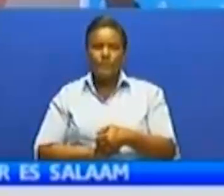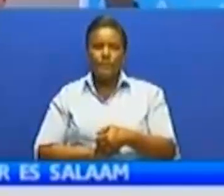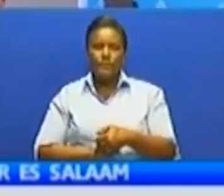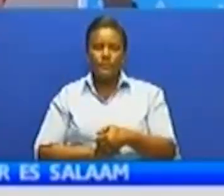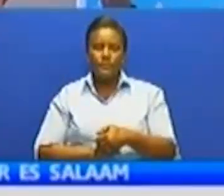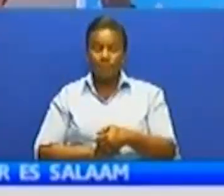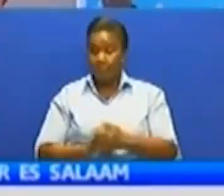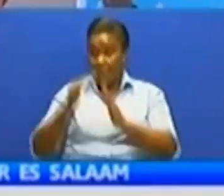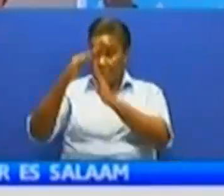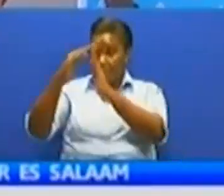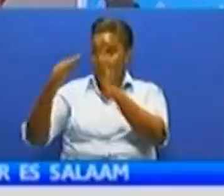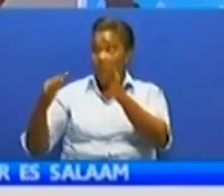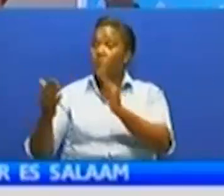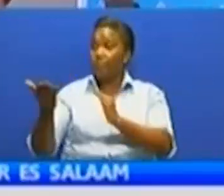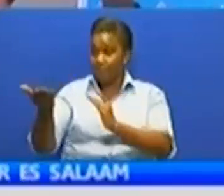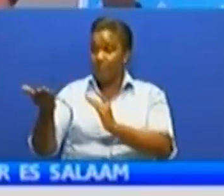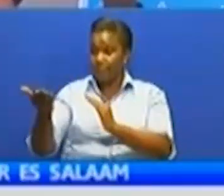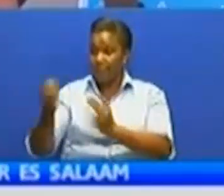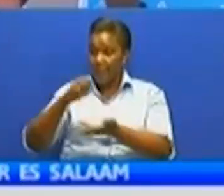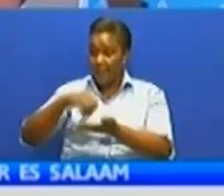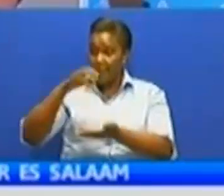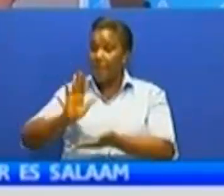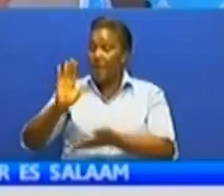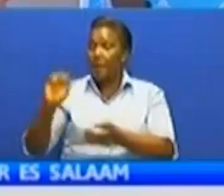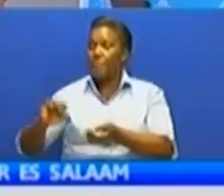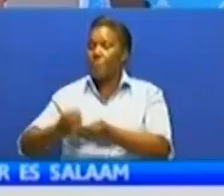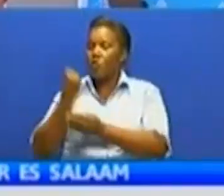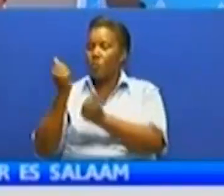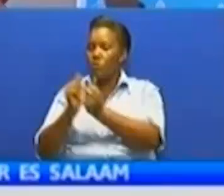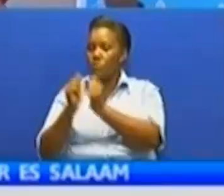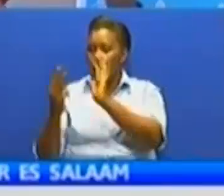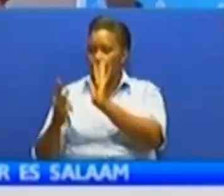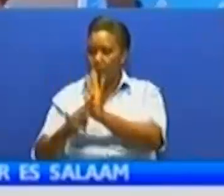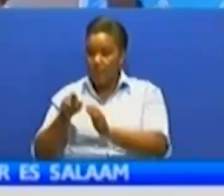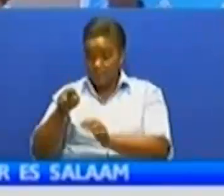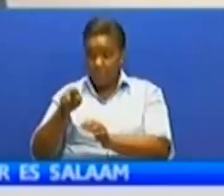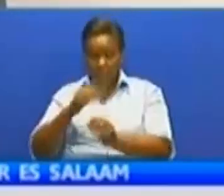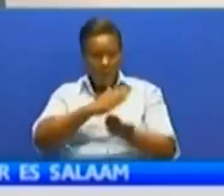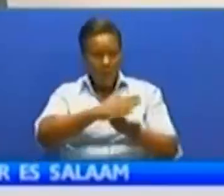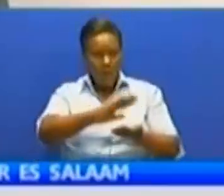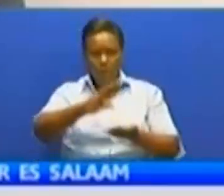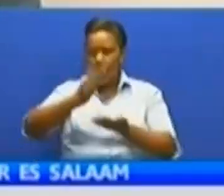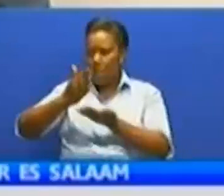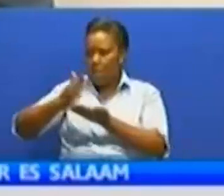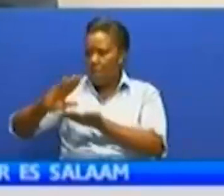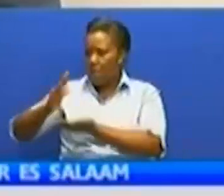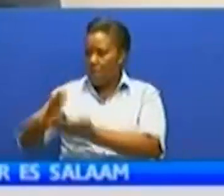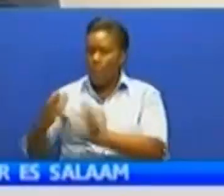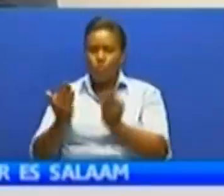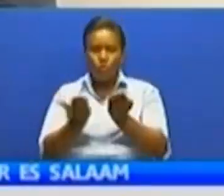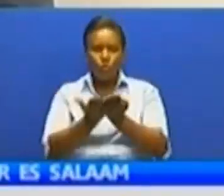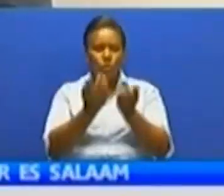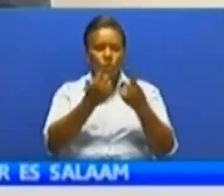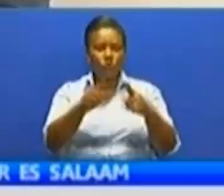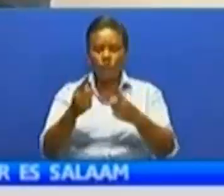Mabati hayo yana thamani ya shilingi za Kitanzania milioni 18 ambayo yatagawiwa katika shule zenye uhitaji